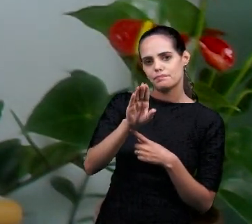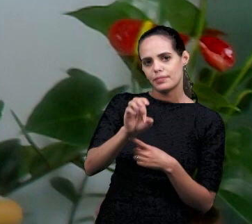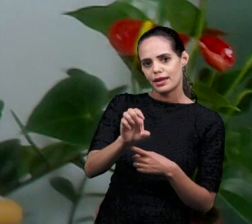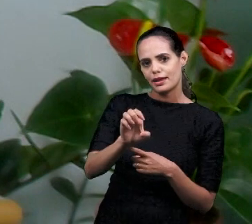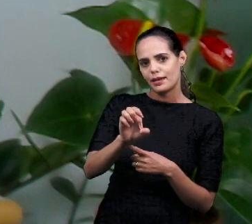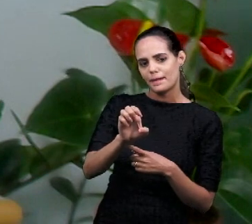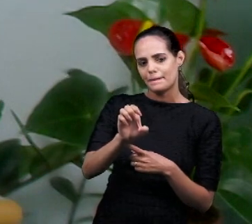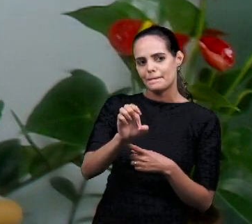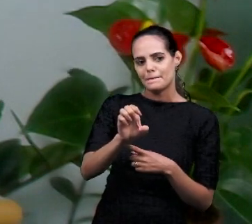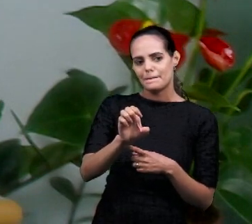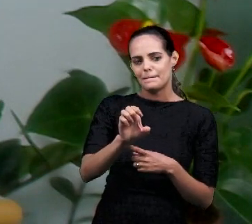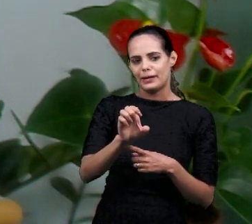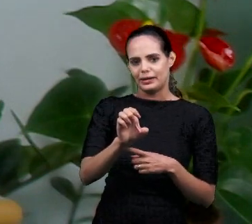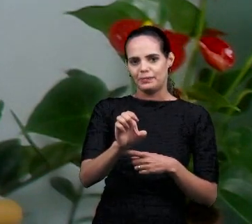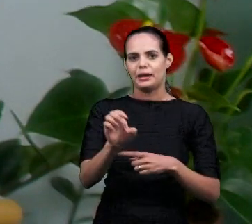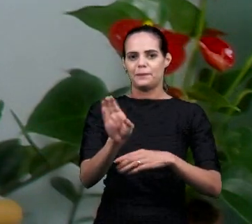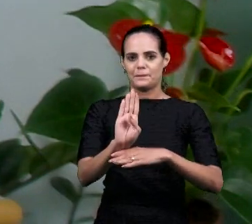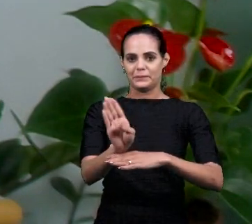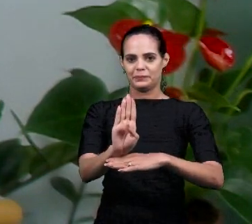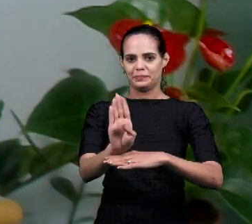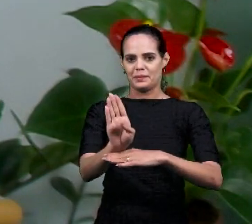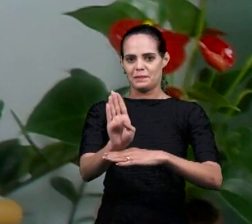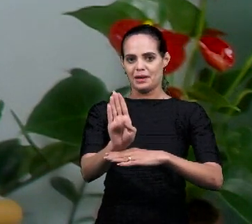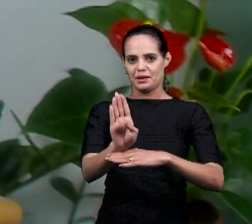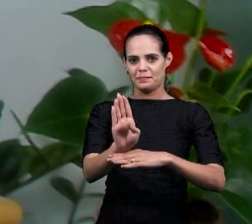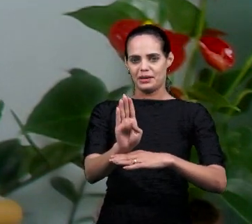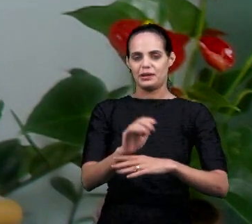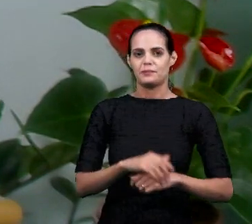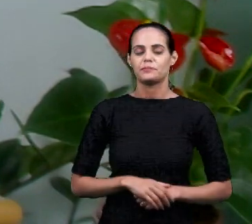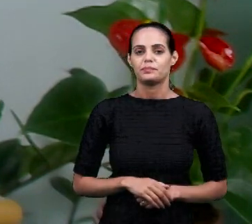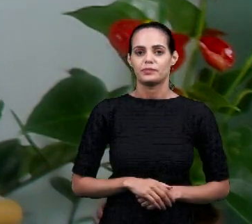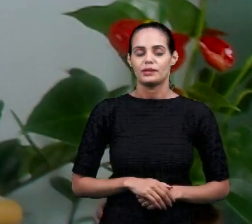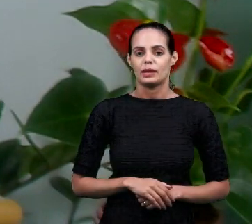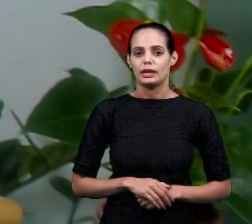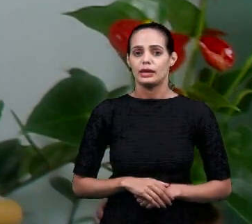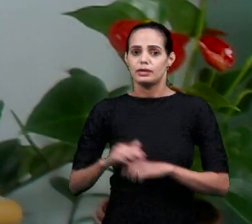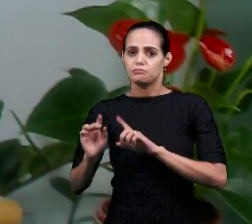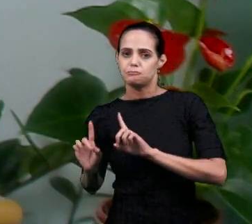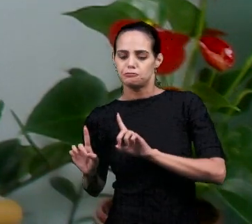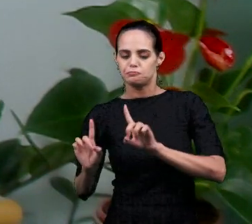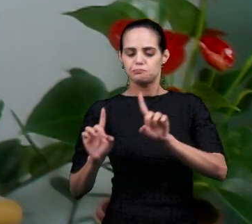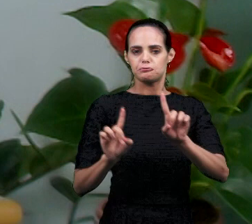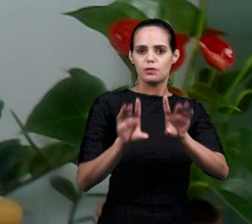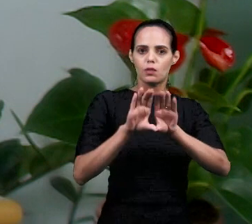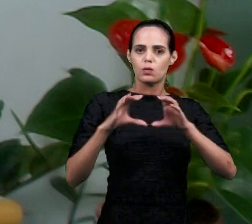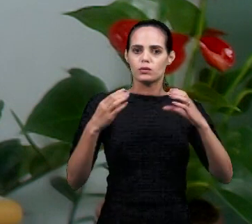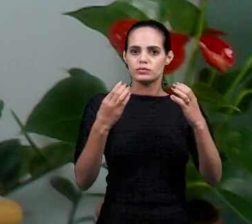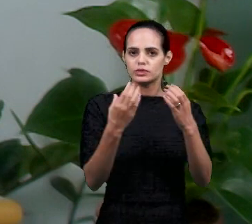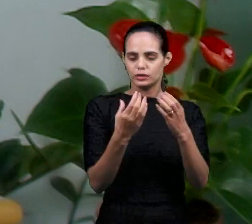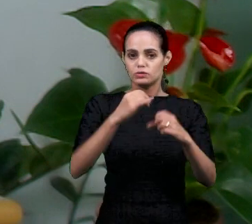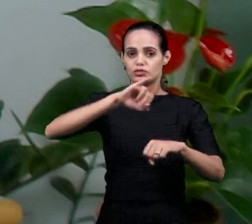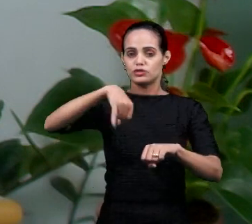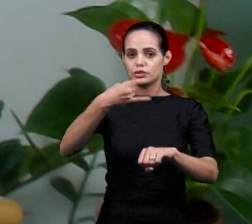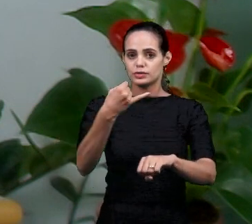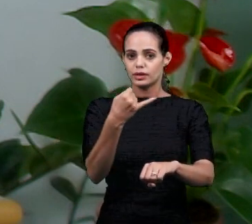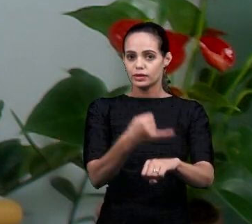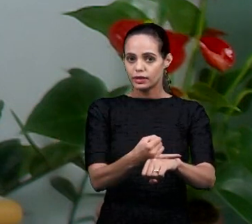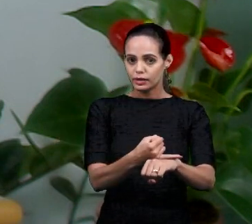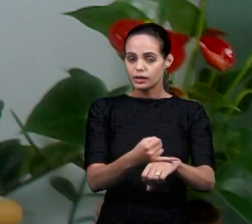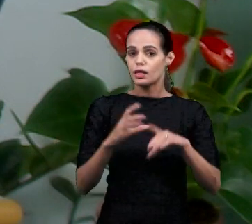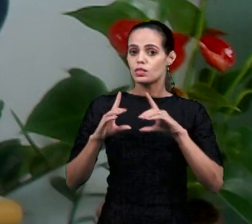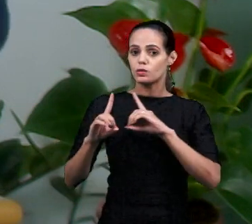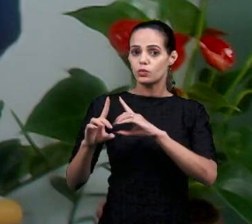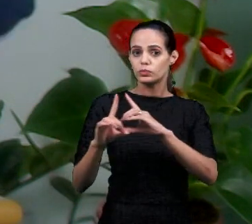Donc quelques-uns étaient là avec les anciens, ils se sont réunis pour définir cette doctrine, la doctrine du salut par la